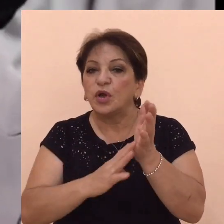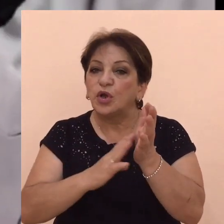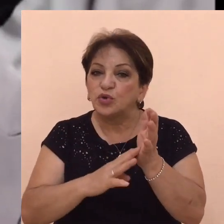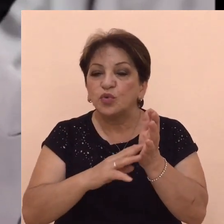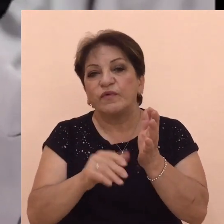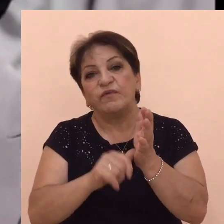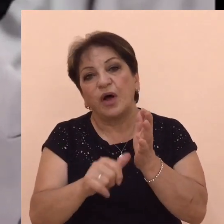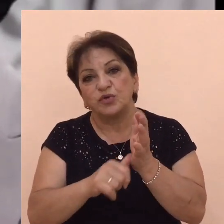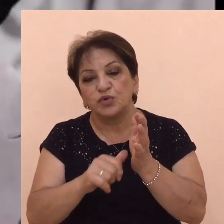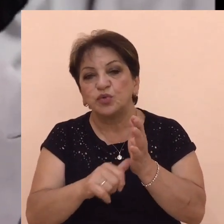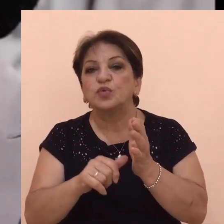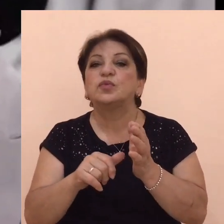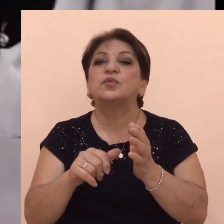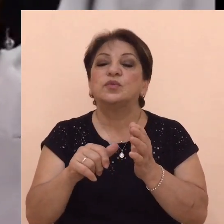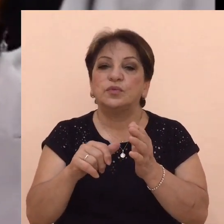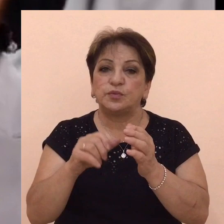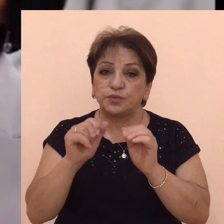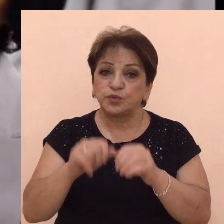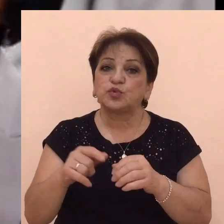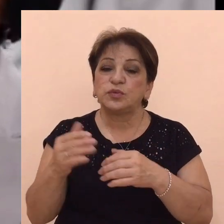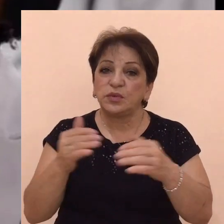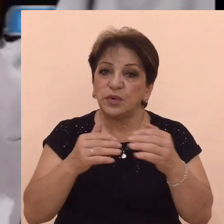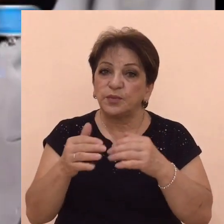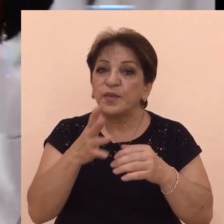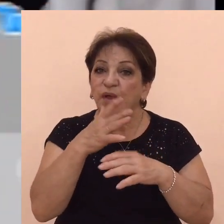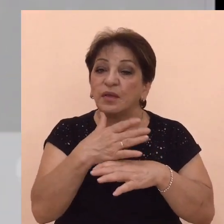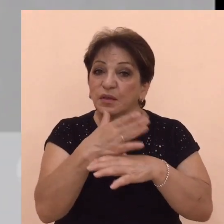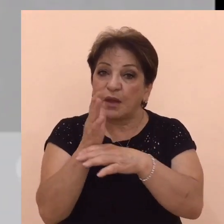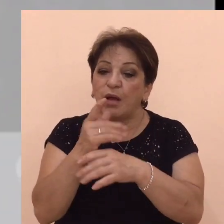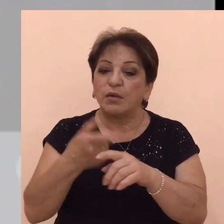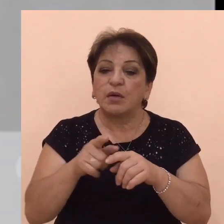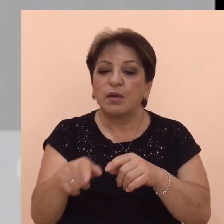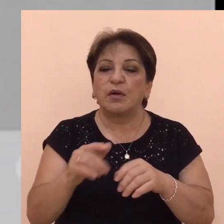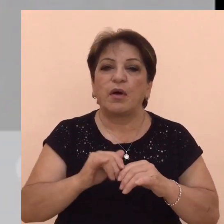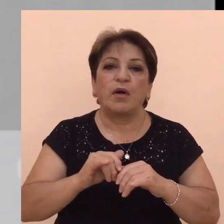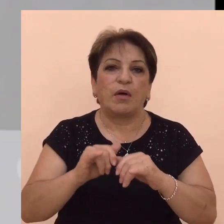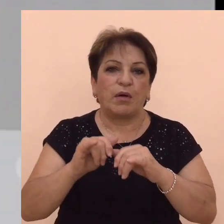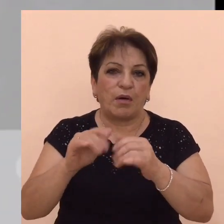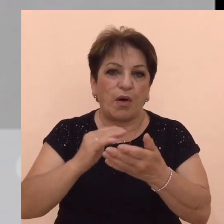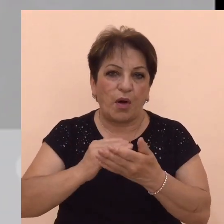90-60 ցուցանիշներից և ըստ տարիքի դրանք աճում են։